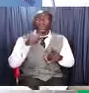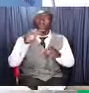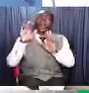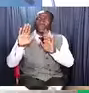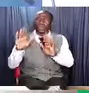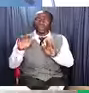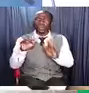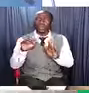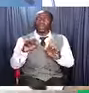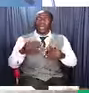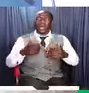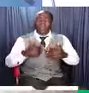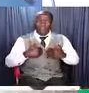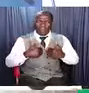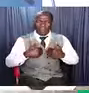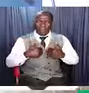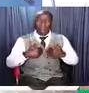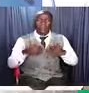Hatuwezi wenyewe Bwana Yesu. Hatuwezi.